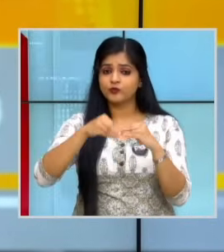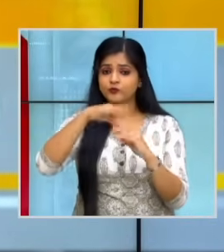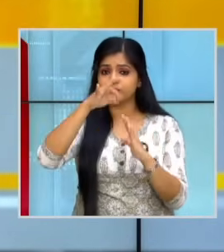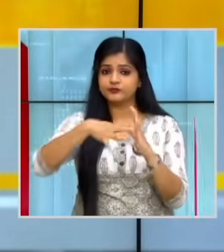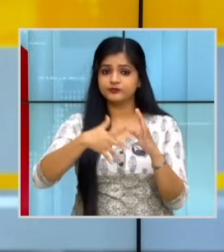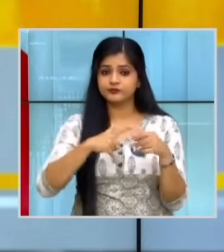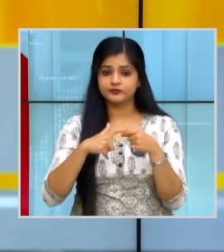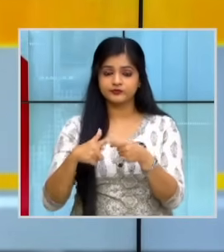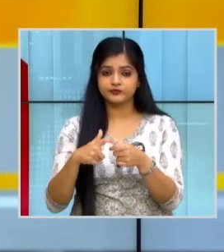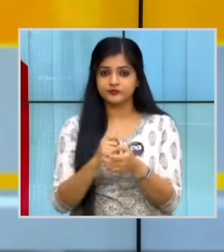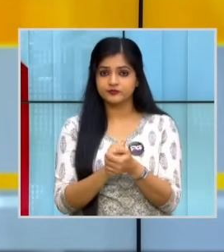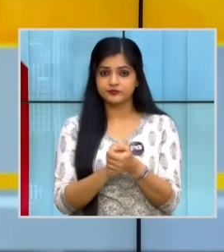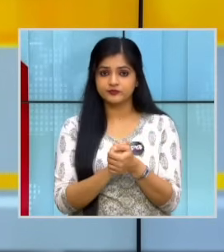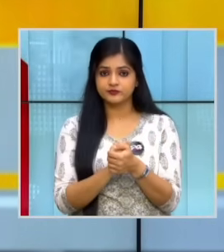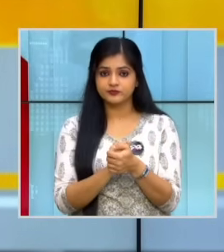വിവരങ്ങൾ.